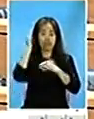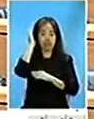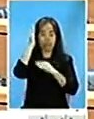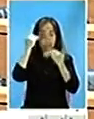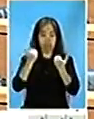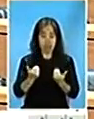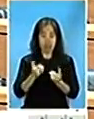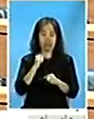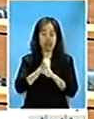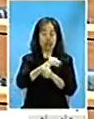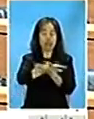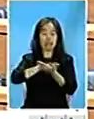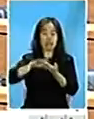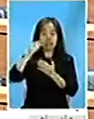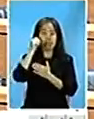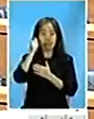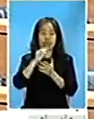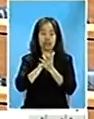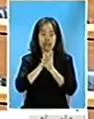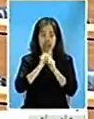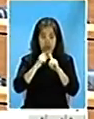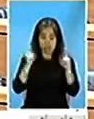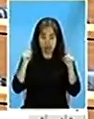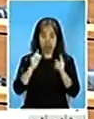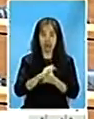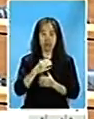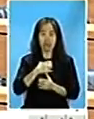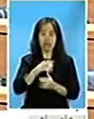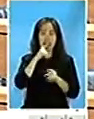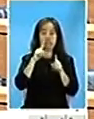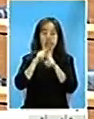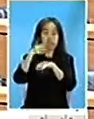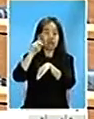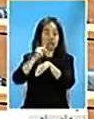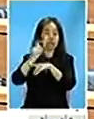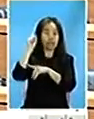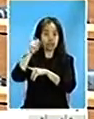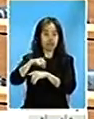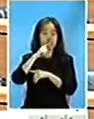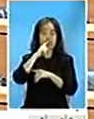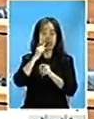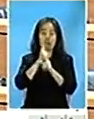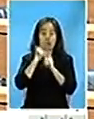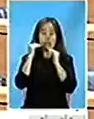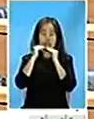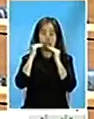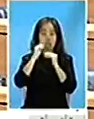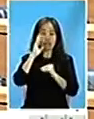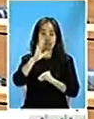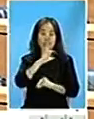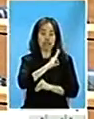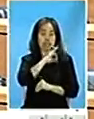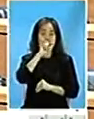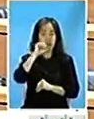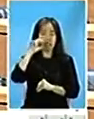าสนี้ราบรื่นไปได้นะครับแต่ว่าก็เป็นไปอย่างที่ท่านประธานวิพูดนะครับทุกสิ่งทุกอย่างก็เป็นสิทธิ์ของท่านสมาชิกด้วยแ